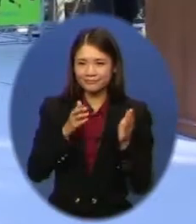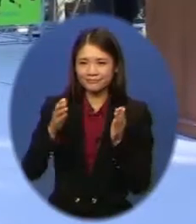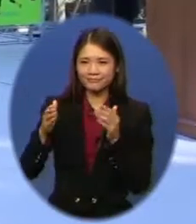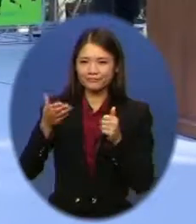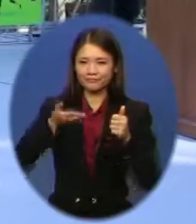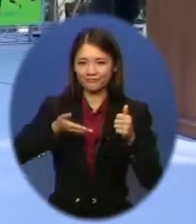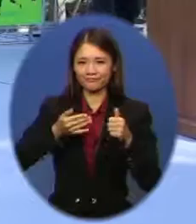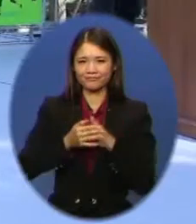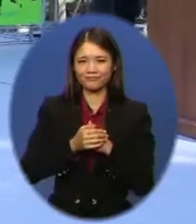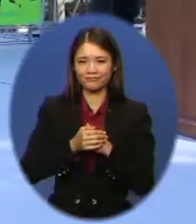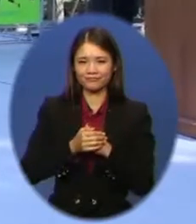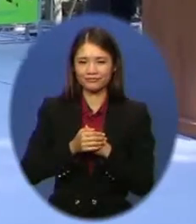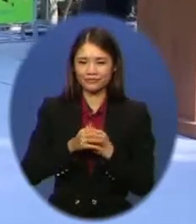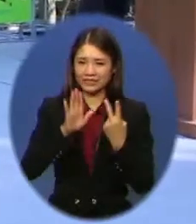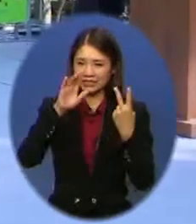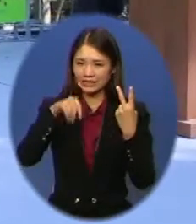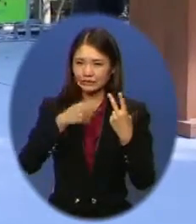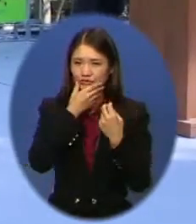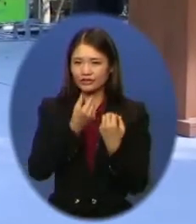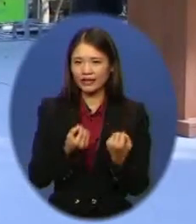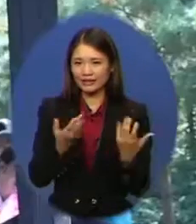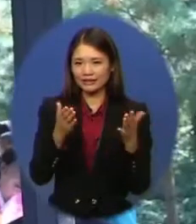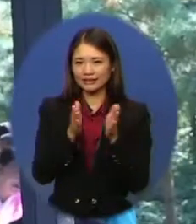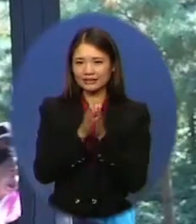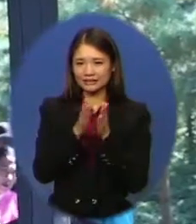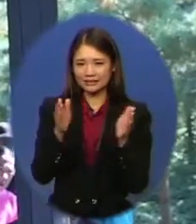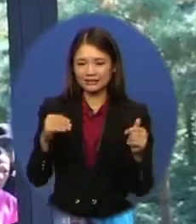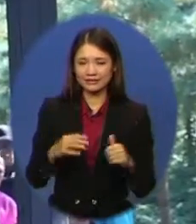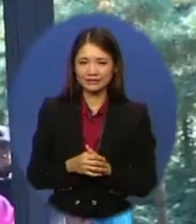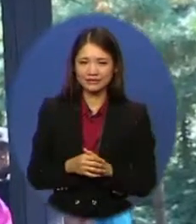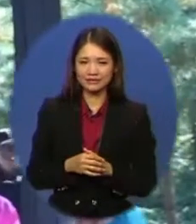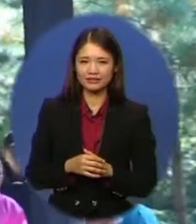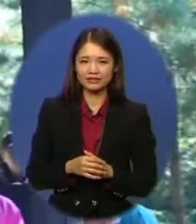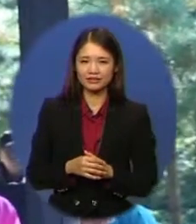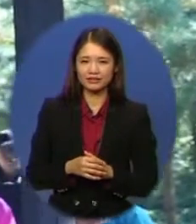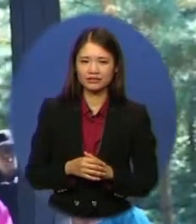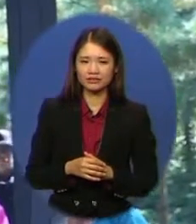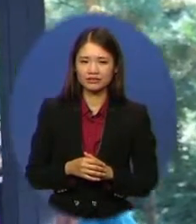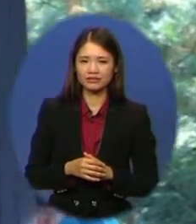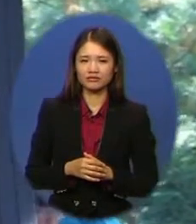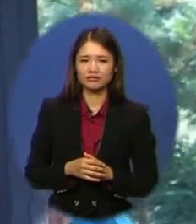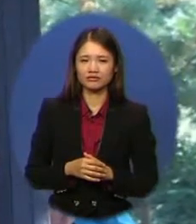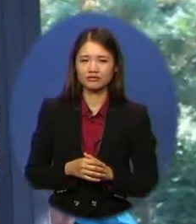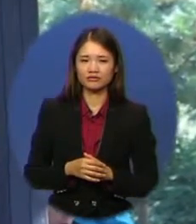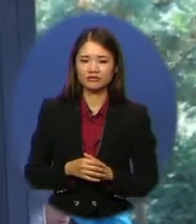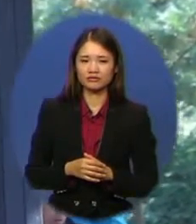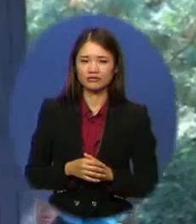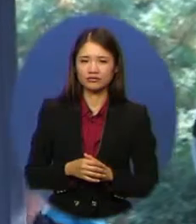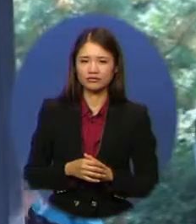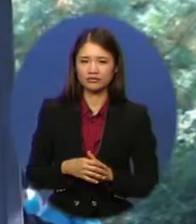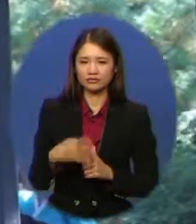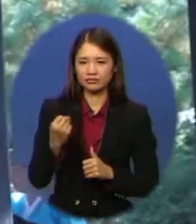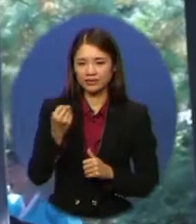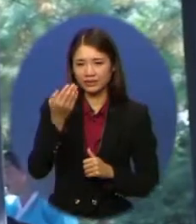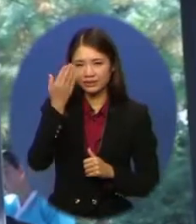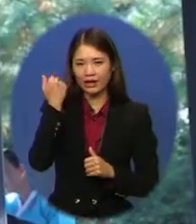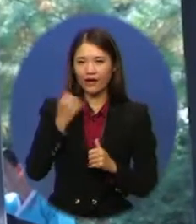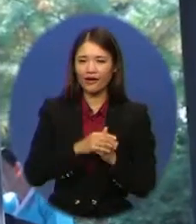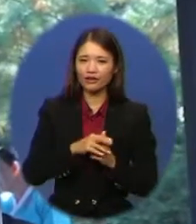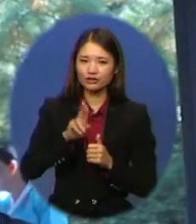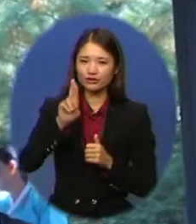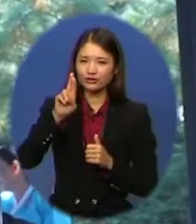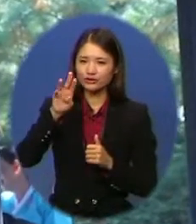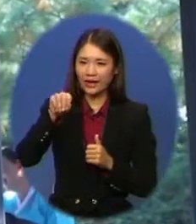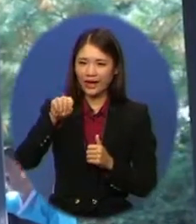바로 2부 행사에 들어가도록 하겠습니다. 인사 말씀드리기 전에 사실 며칠 전에 저기 유엔